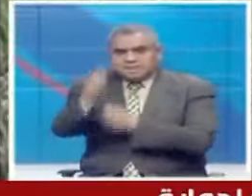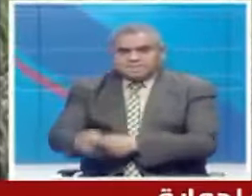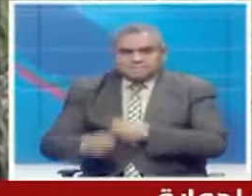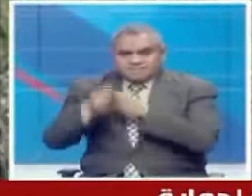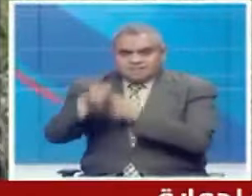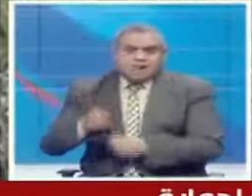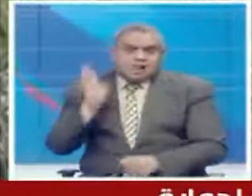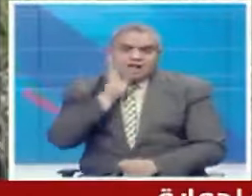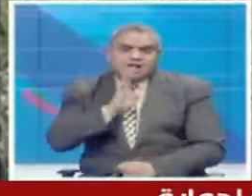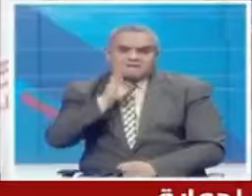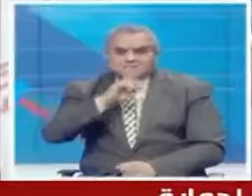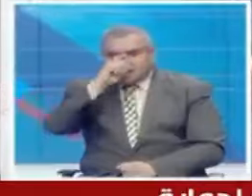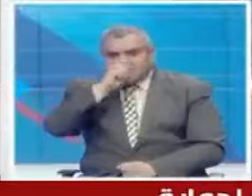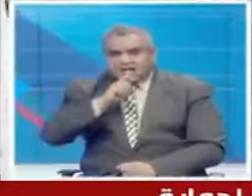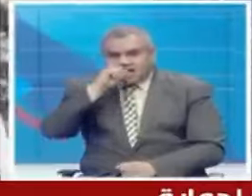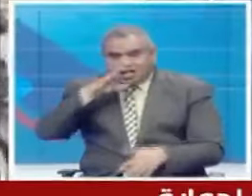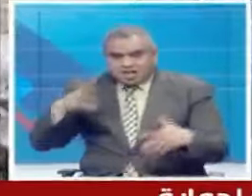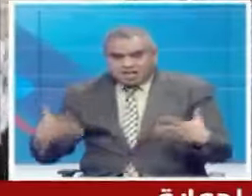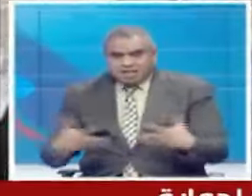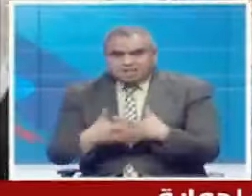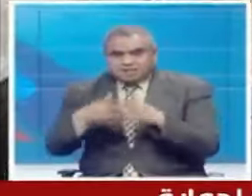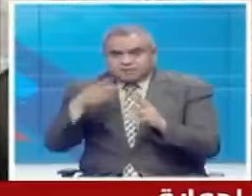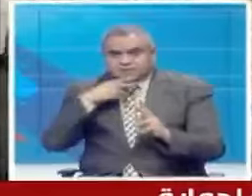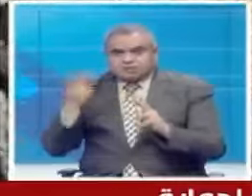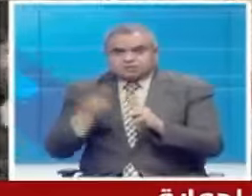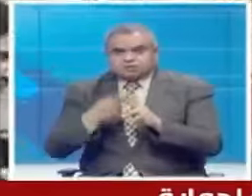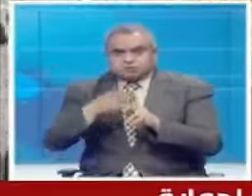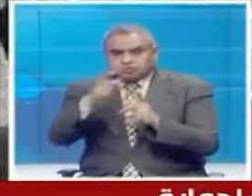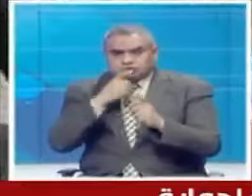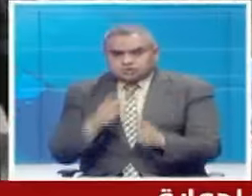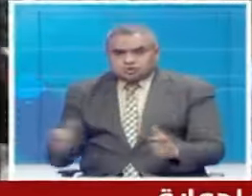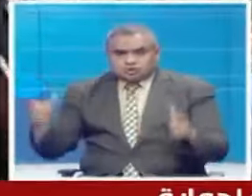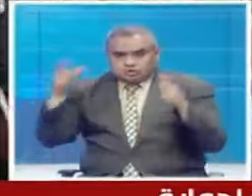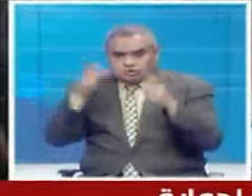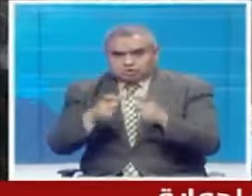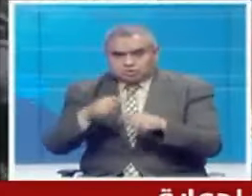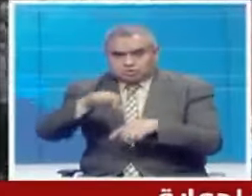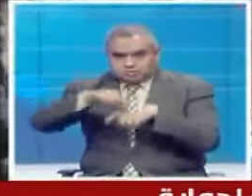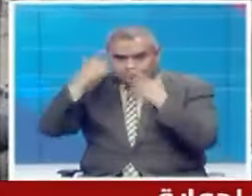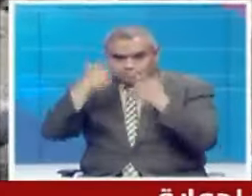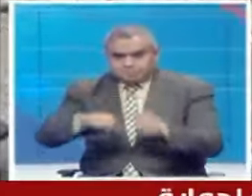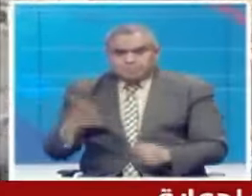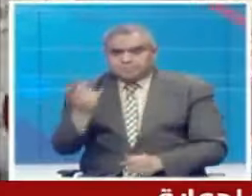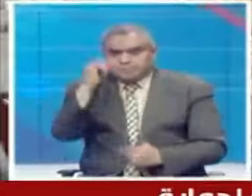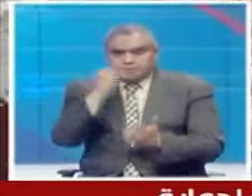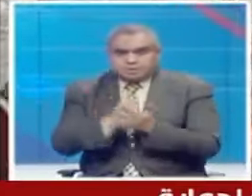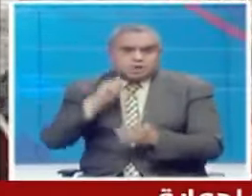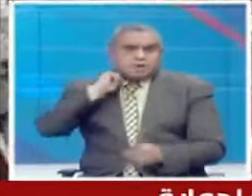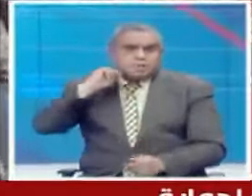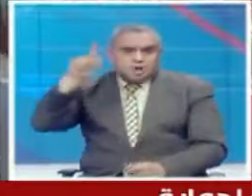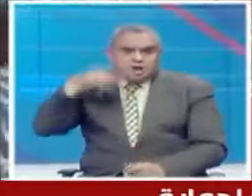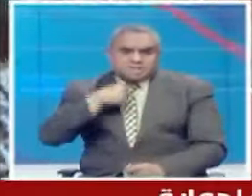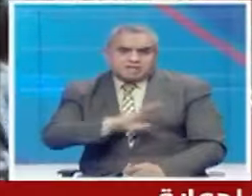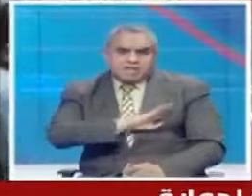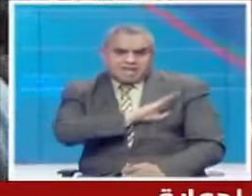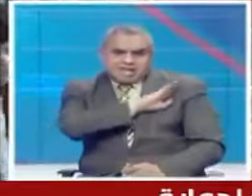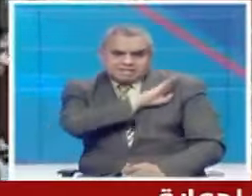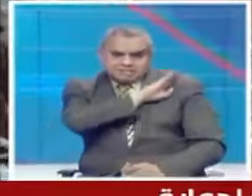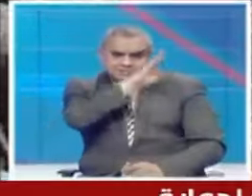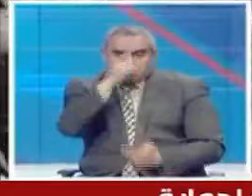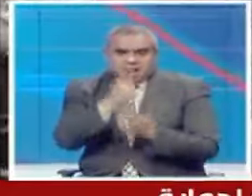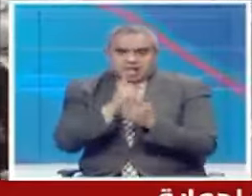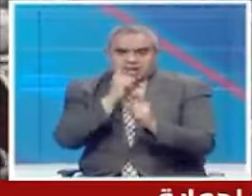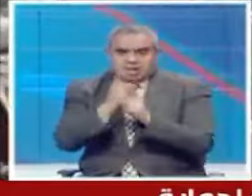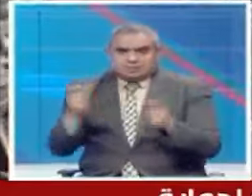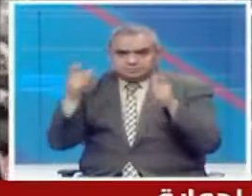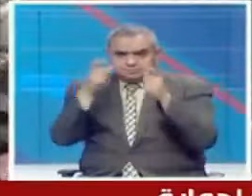لصناعة الحياة، يجتمع فلاحون في أحد الحقول بقرية البياضية بالقنطرة شرق محافظة